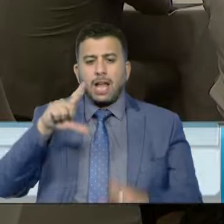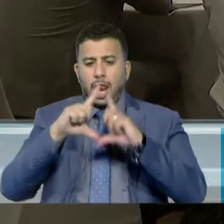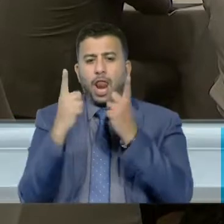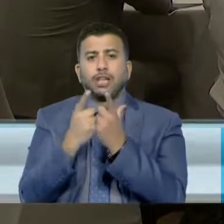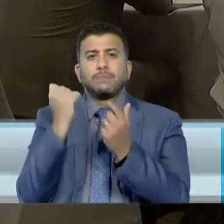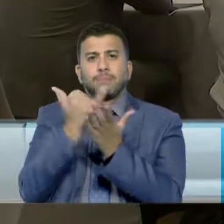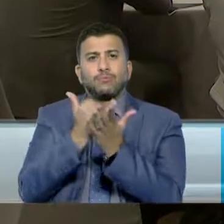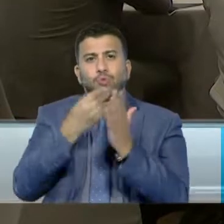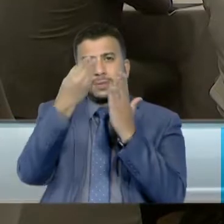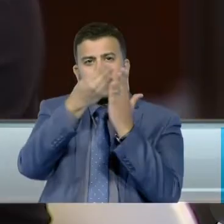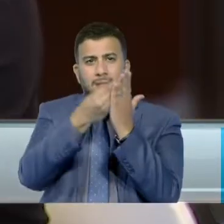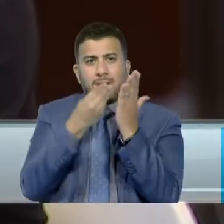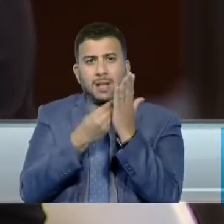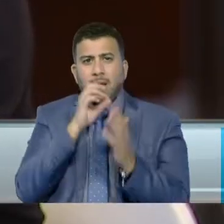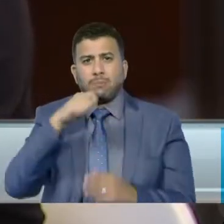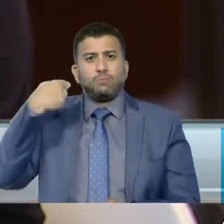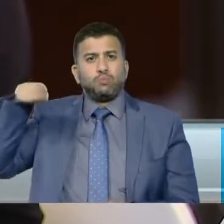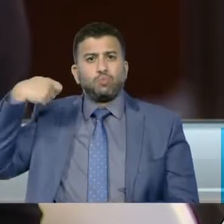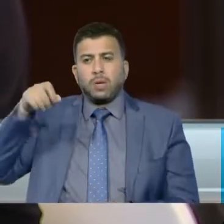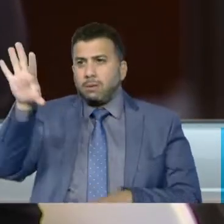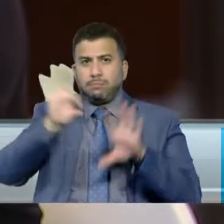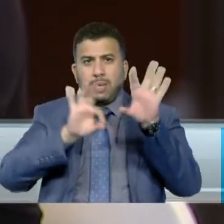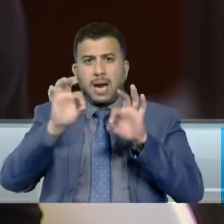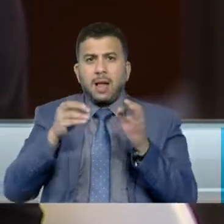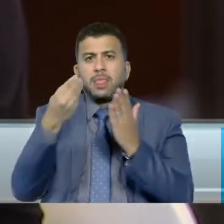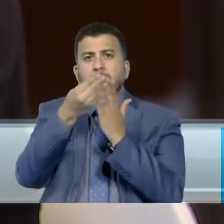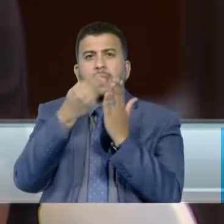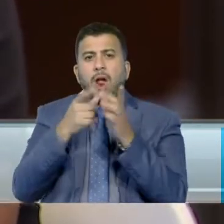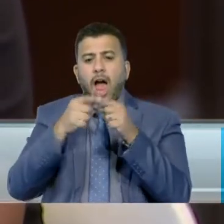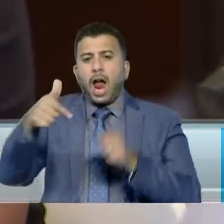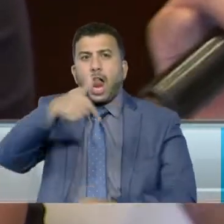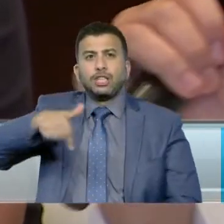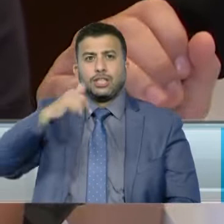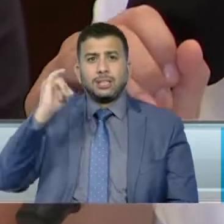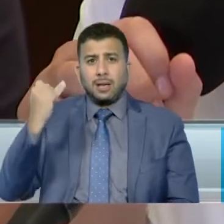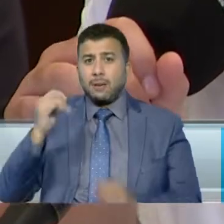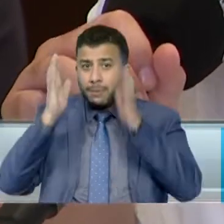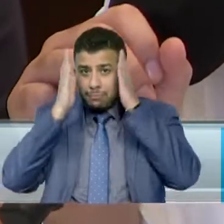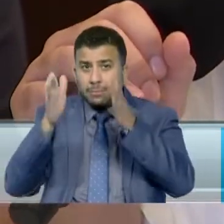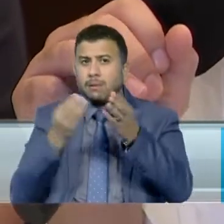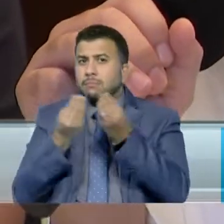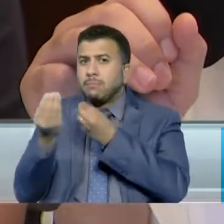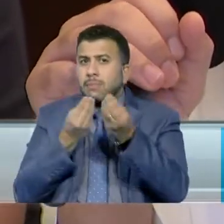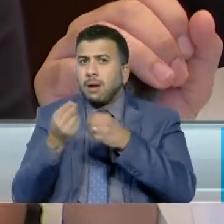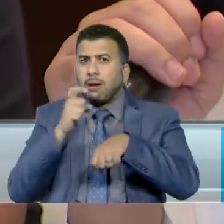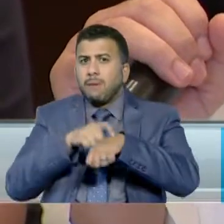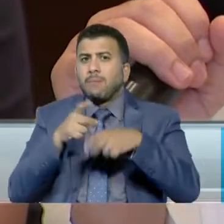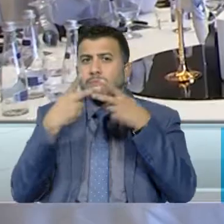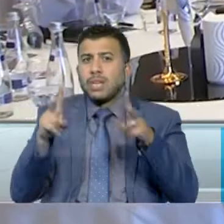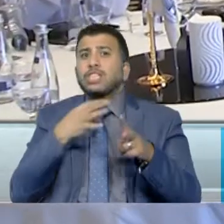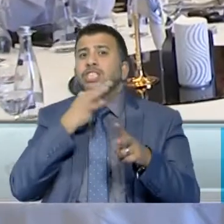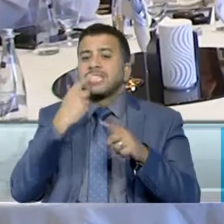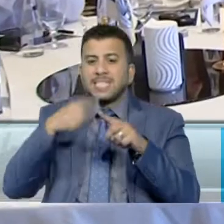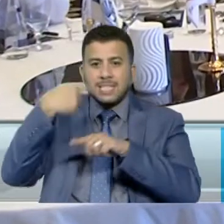المحترفين ومشاركة أغلب المدراء الفنيين لأندية دور الخليج العربي، وتركز النقاش حول موعد انطلاق الموسم